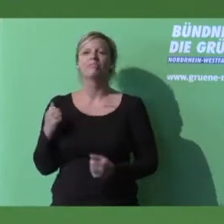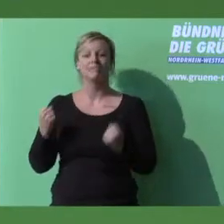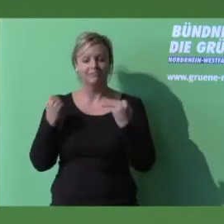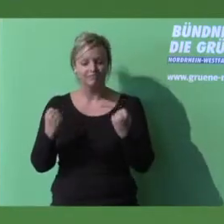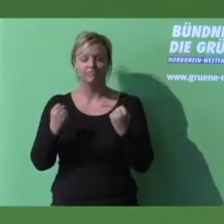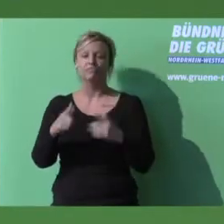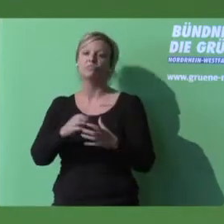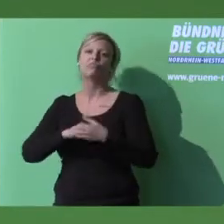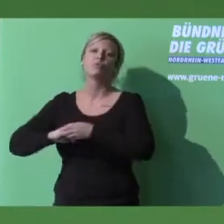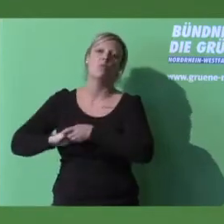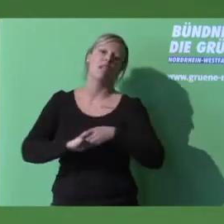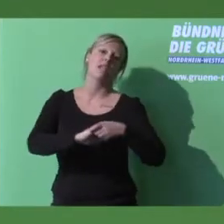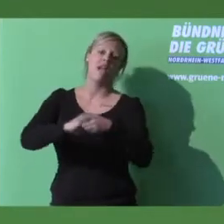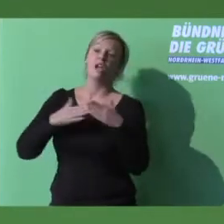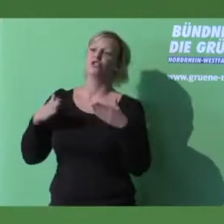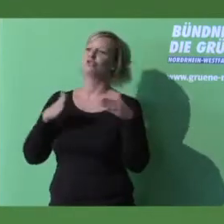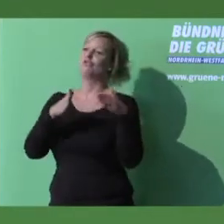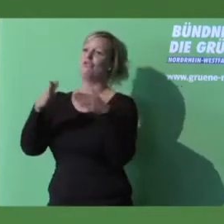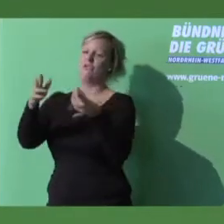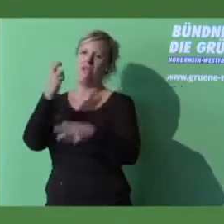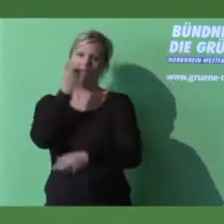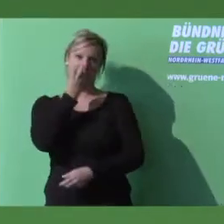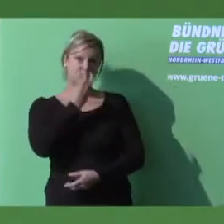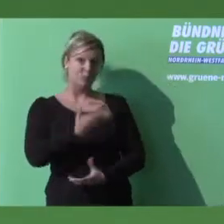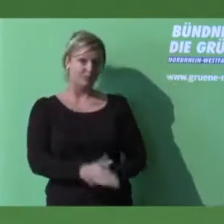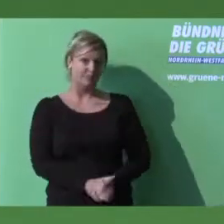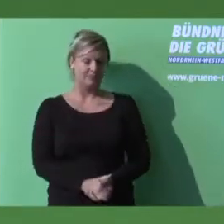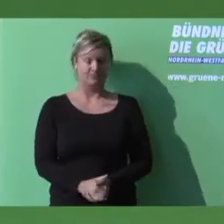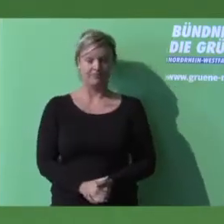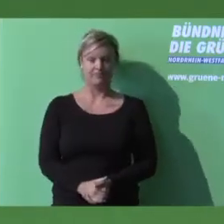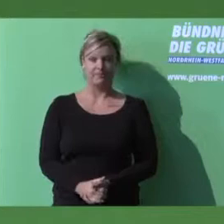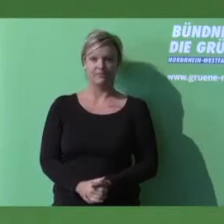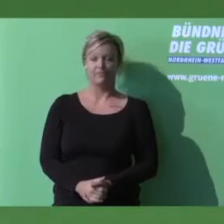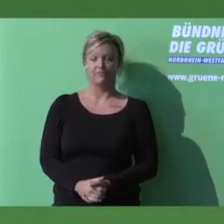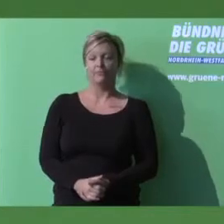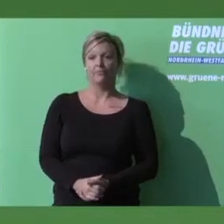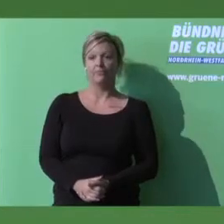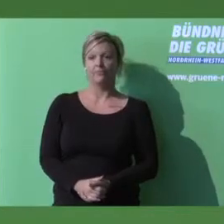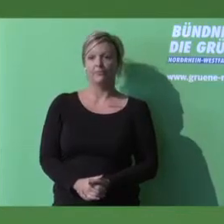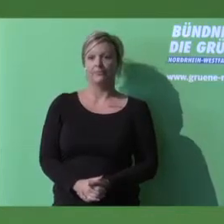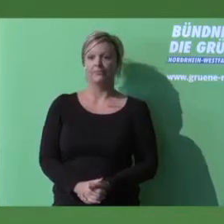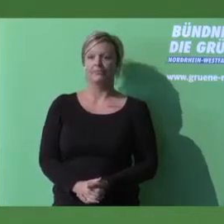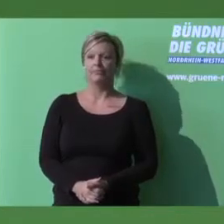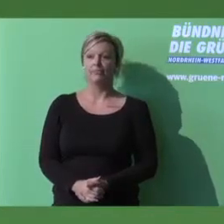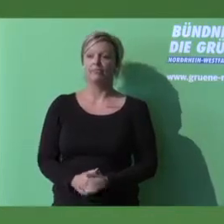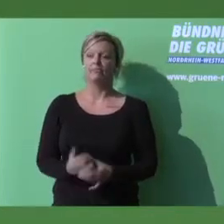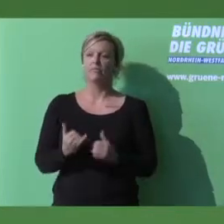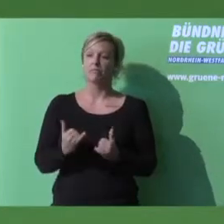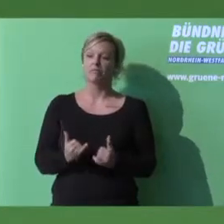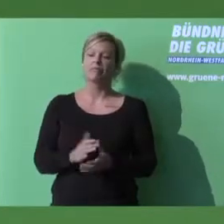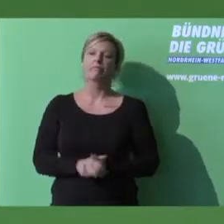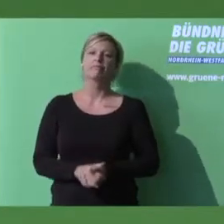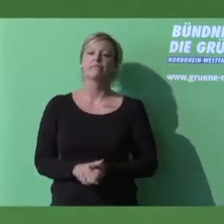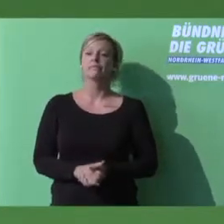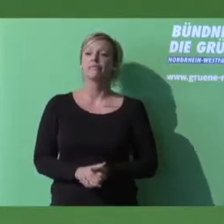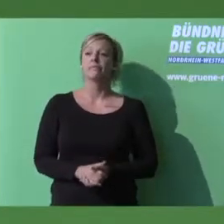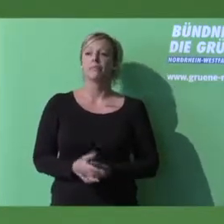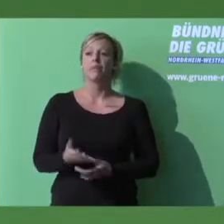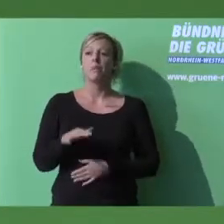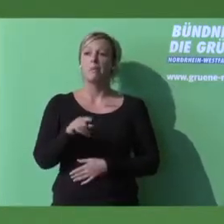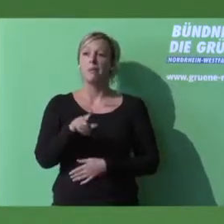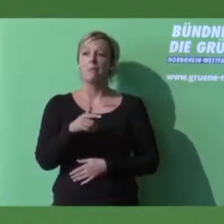bringen. Und jetzt wird gelegentlich gesagt, fast zu so einer mitleidigen